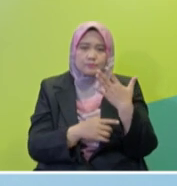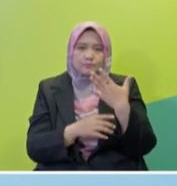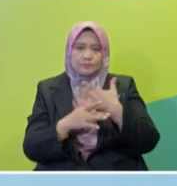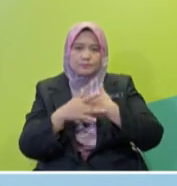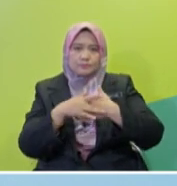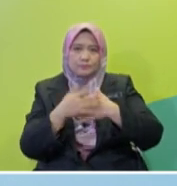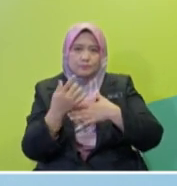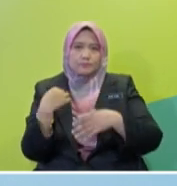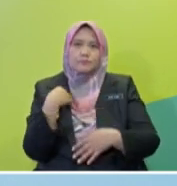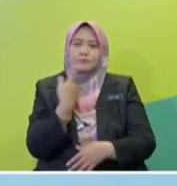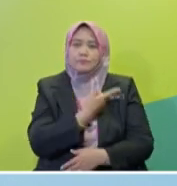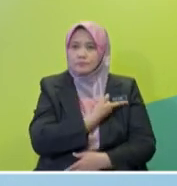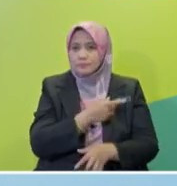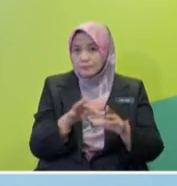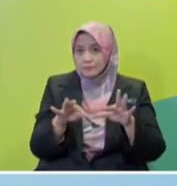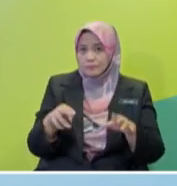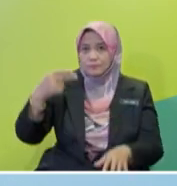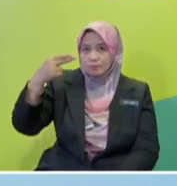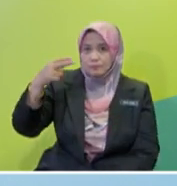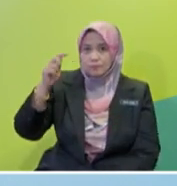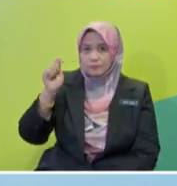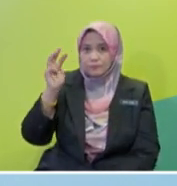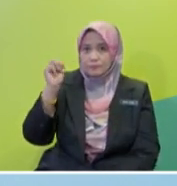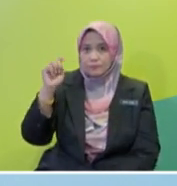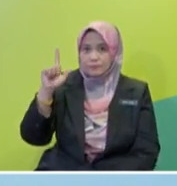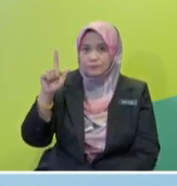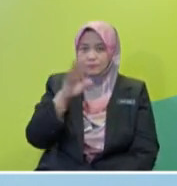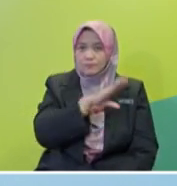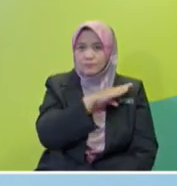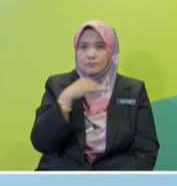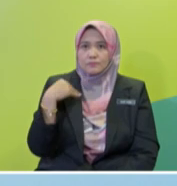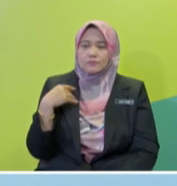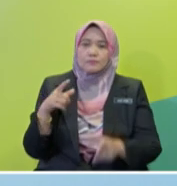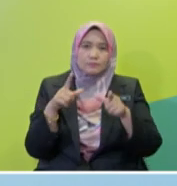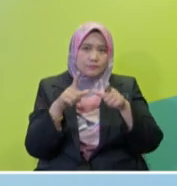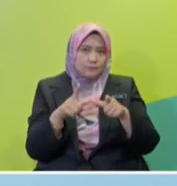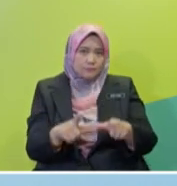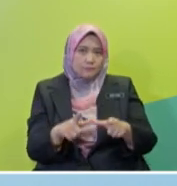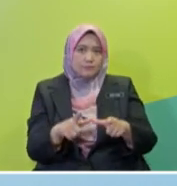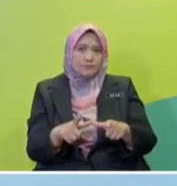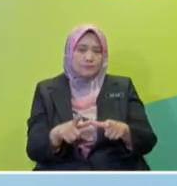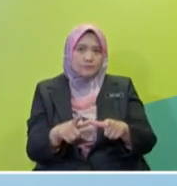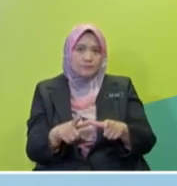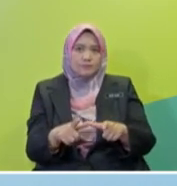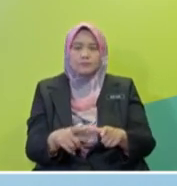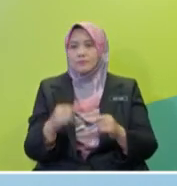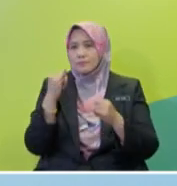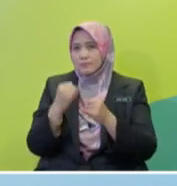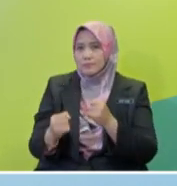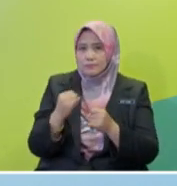kemudian kita terus letak di punya pasangan dia supaya kita tidak luput dan tidak berlaku ralat